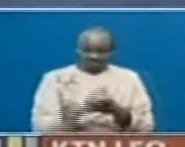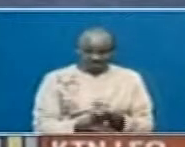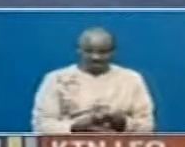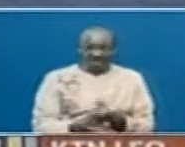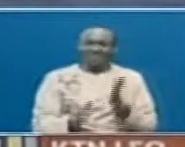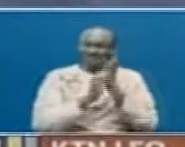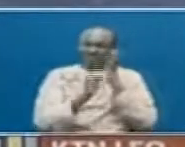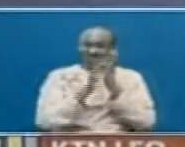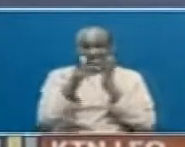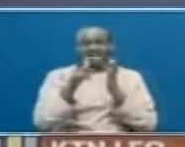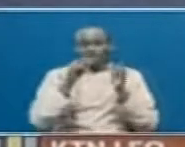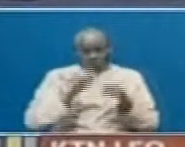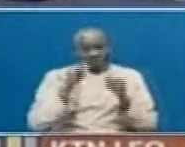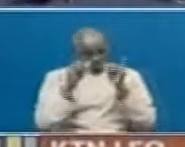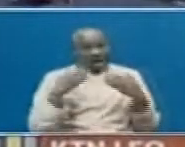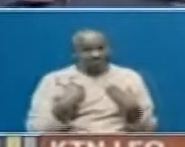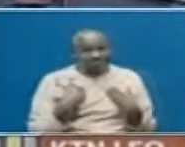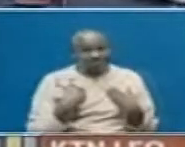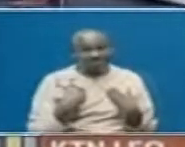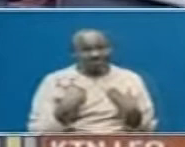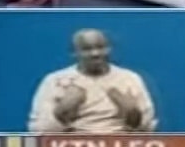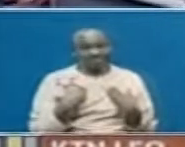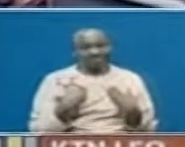paka saa zingine. Una kibao kipya kwanza umeniambia?